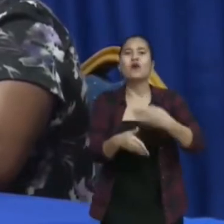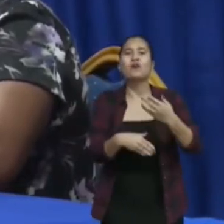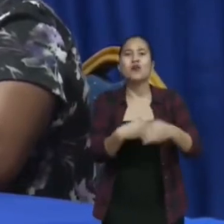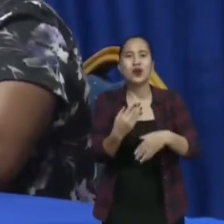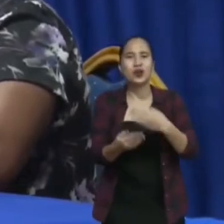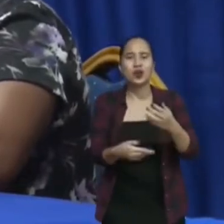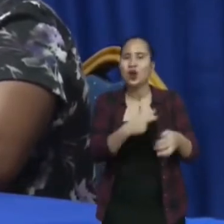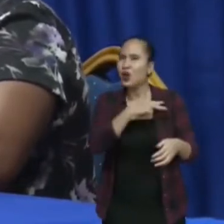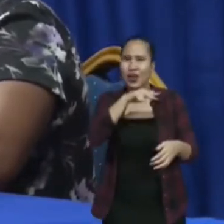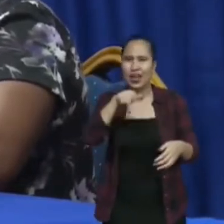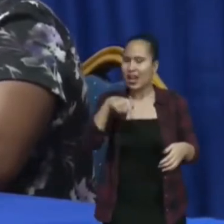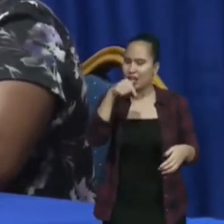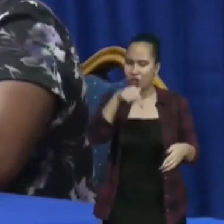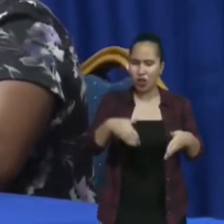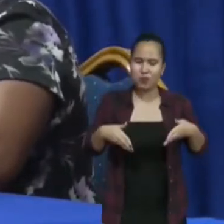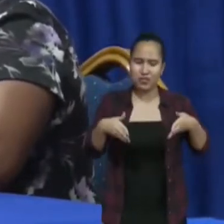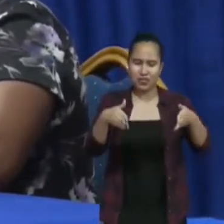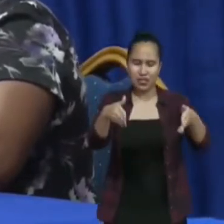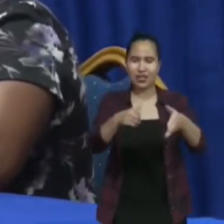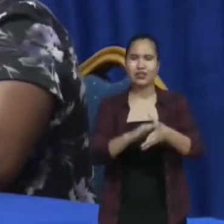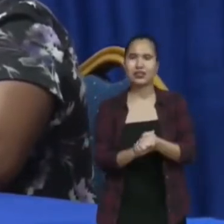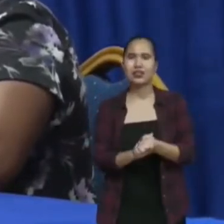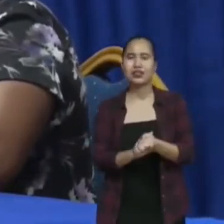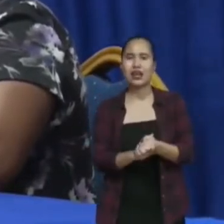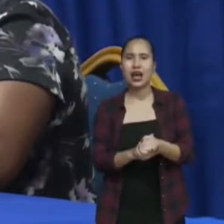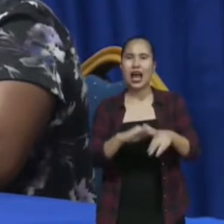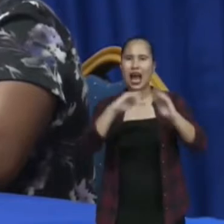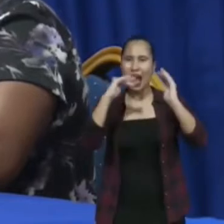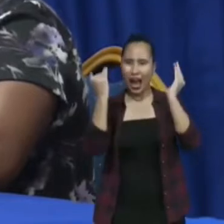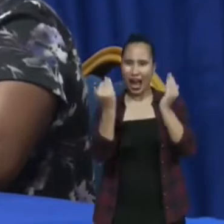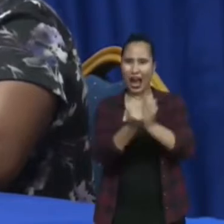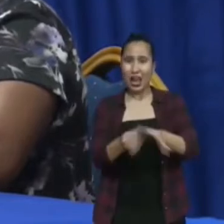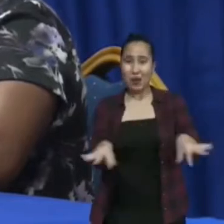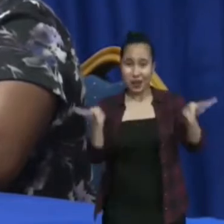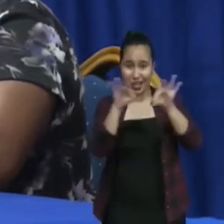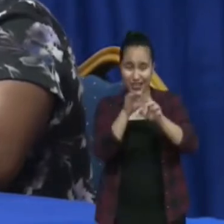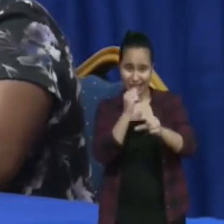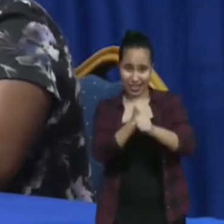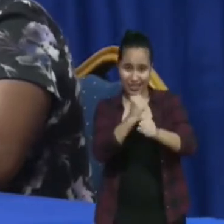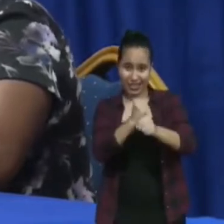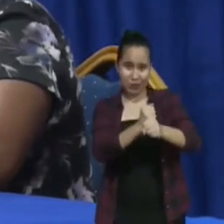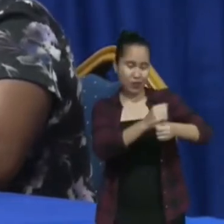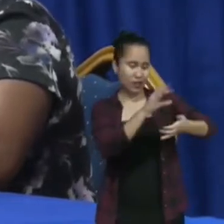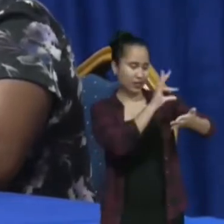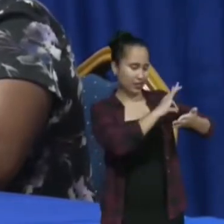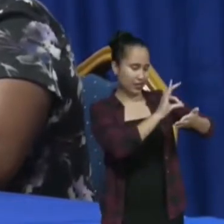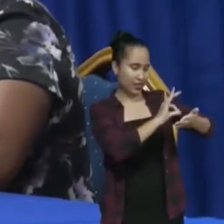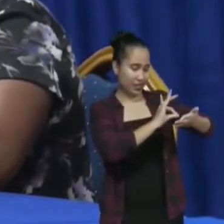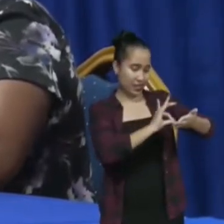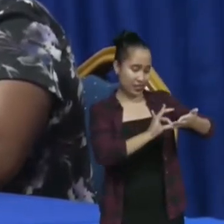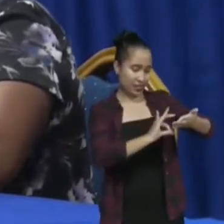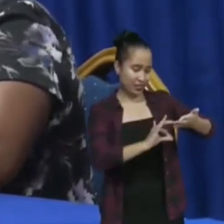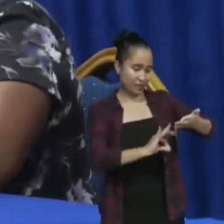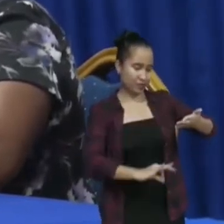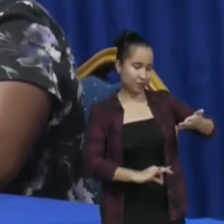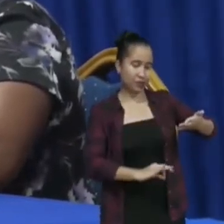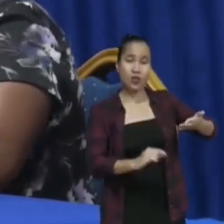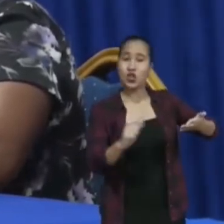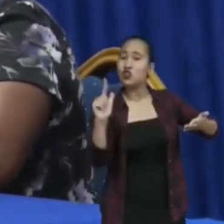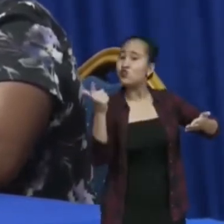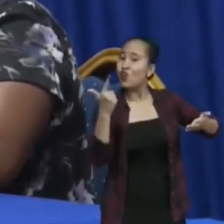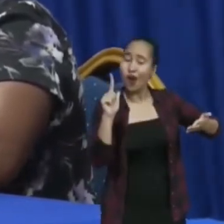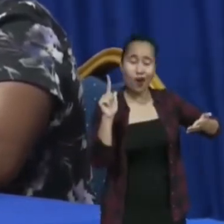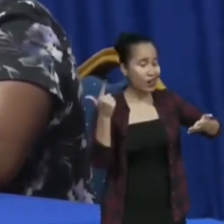Alle diensten, al die essentiële diensten die zich hebben geregistreerd, die nog